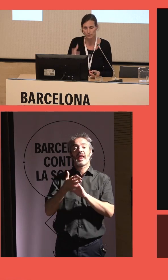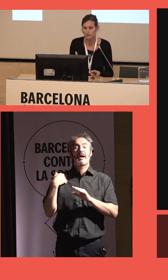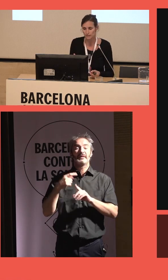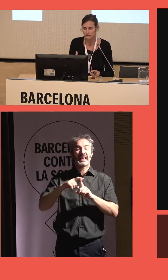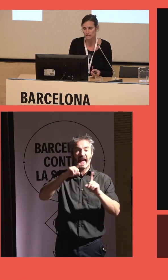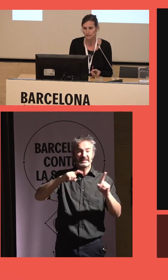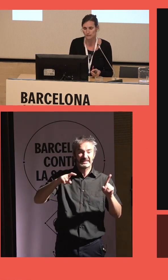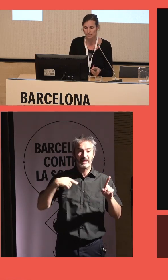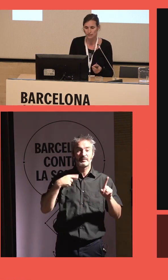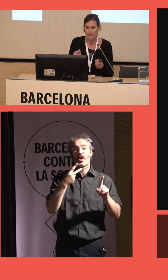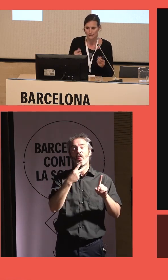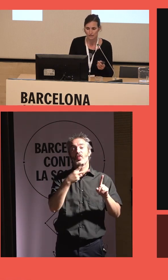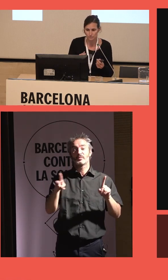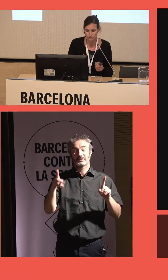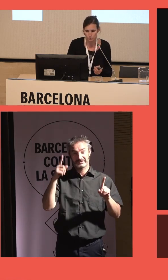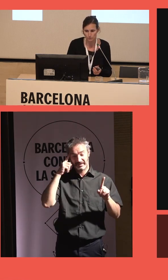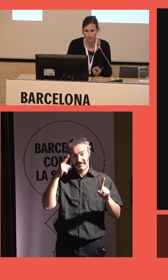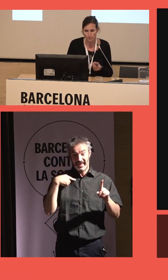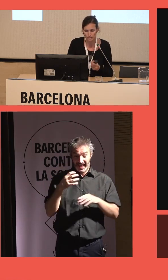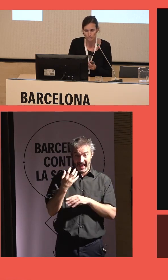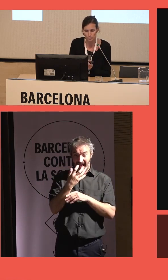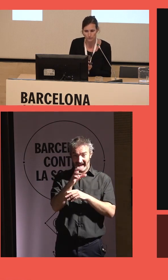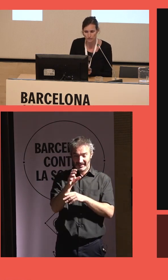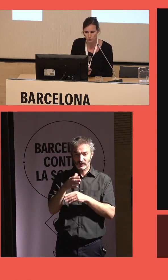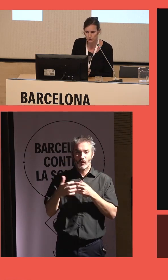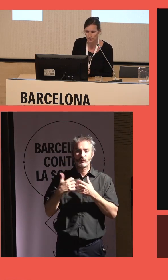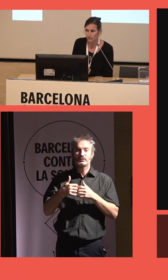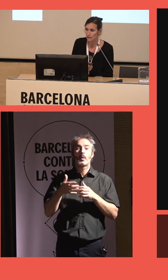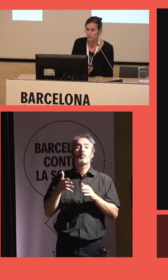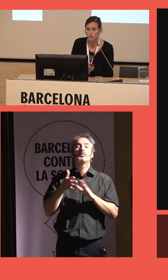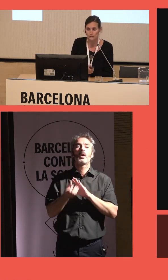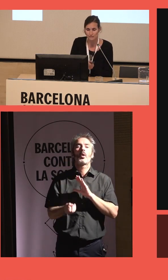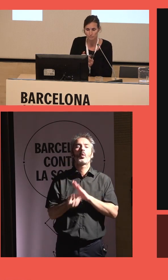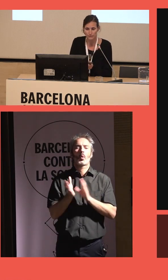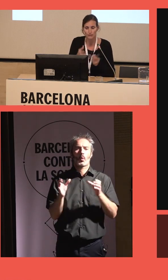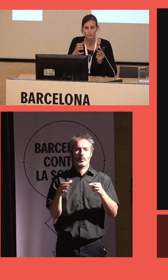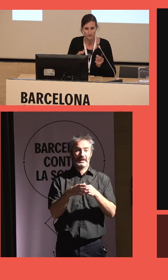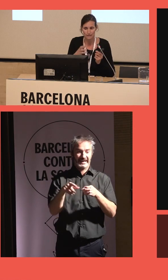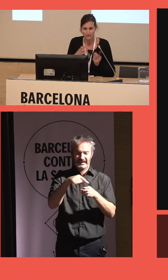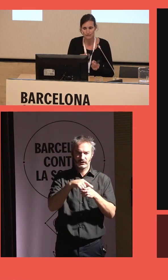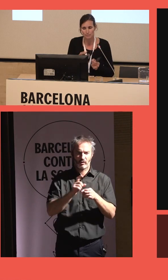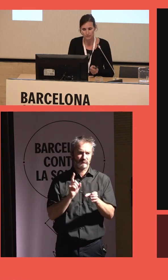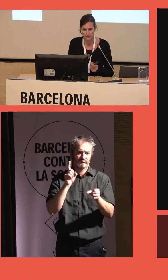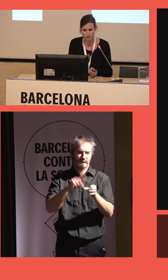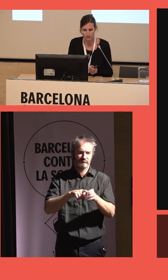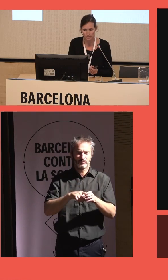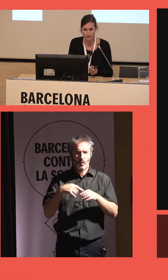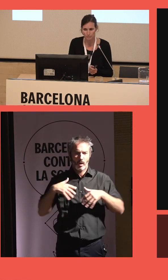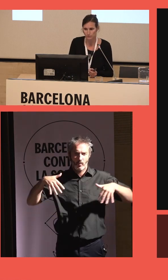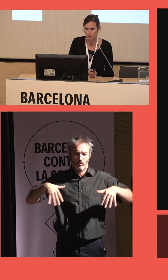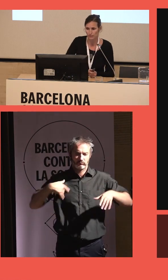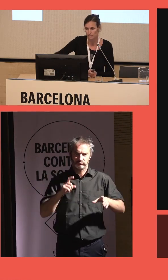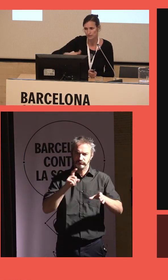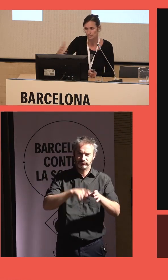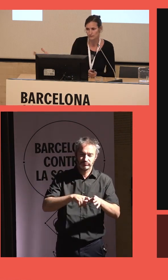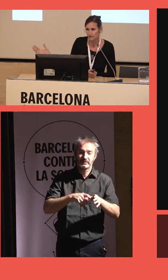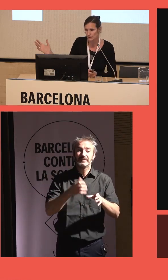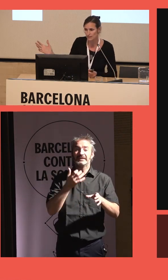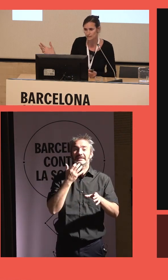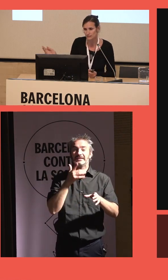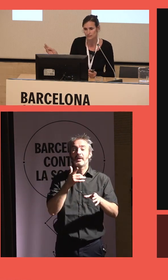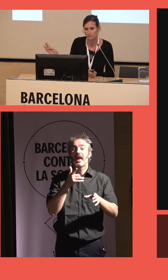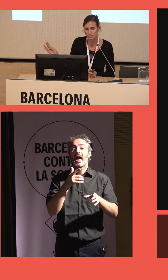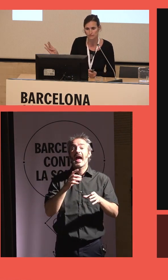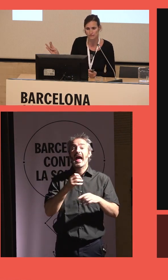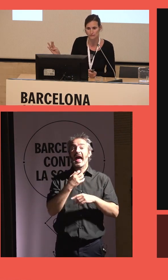humana de la ciutat dels 15 dies Radars funciona perquè és un projecte comunitari la comunitat s'implica quan tractem el seu territori per tant aquí veieu que